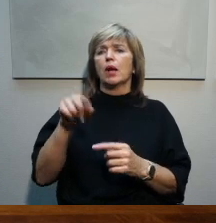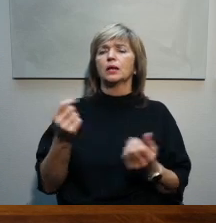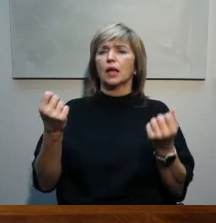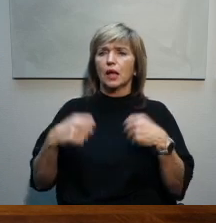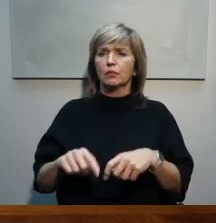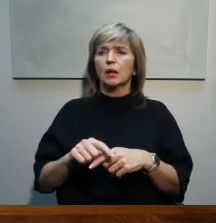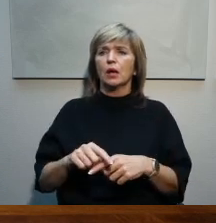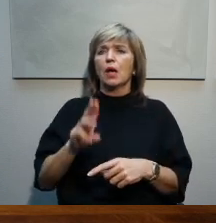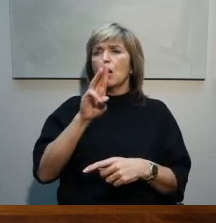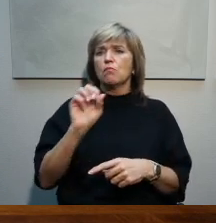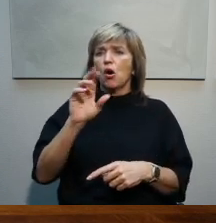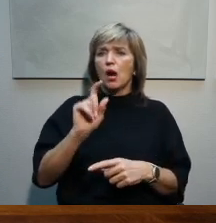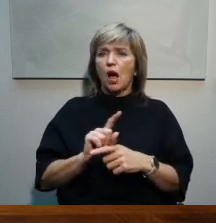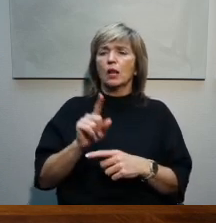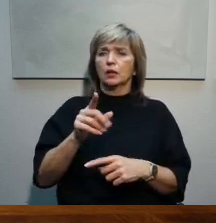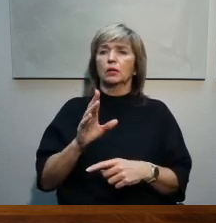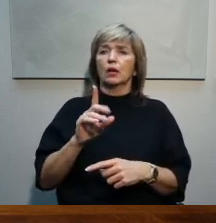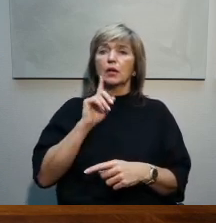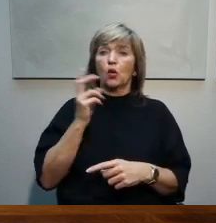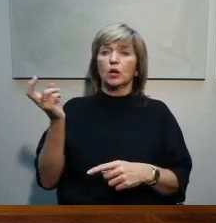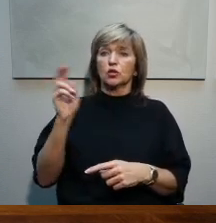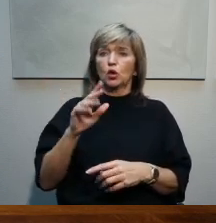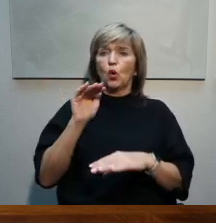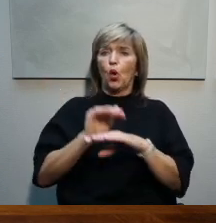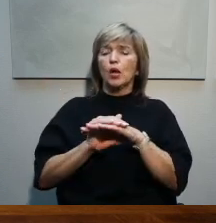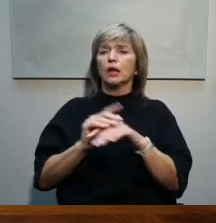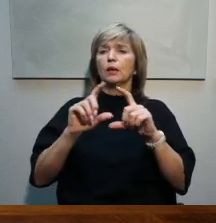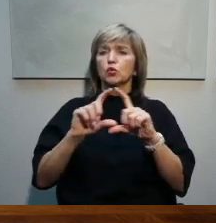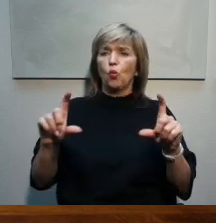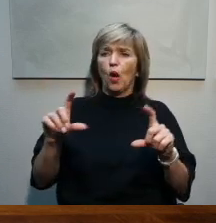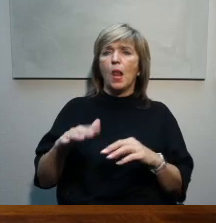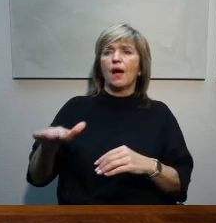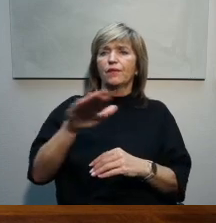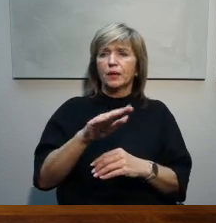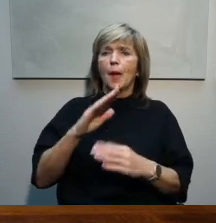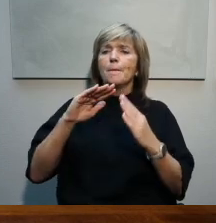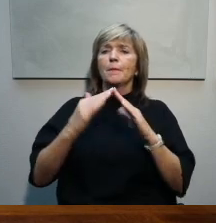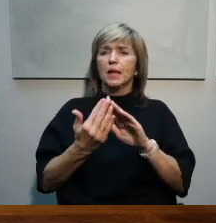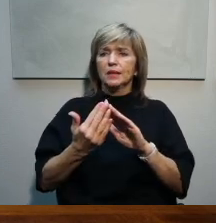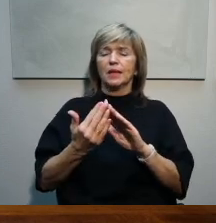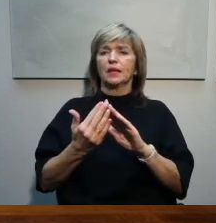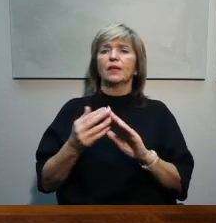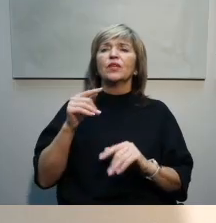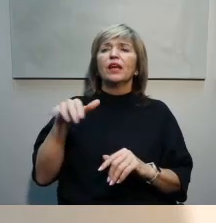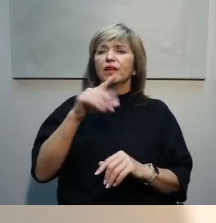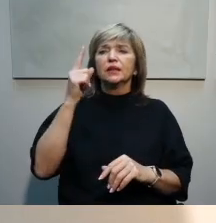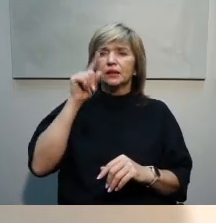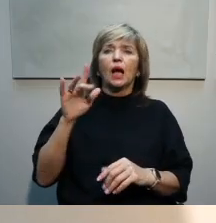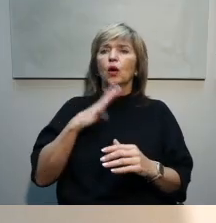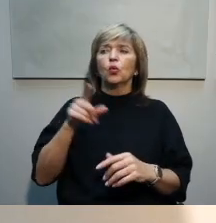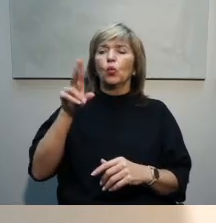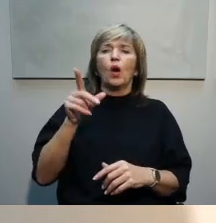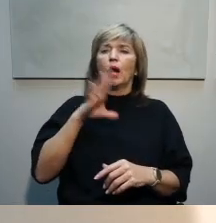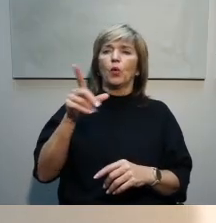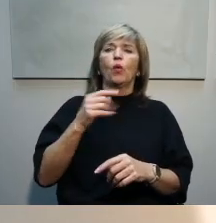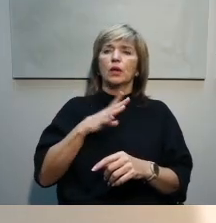un morālā. Jo tad, kad tie jaunieši nāk no konkrētām skolām, vidēm, pilsētām, tad visi zina, ko un kāpēc viņi